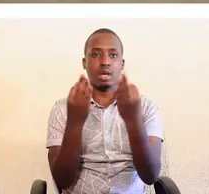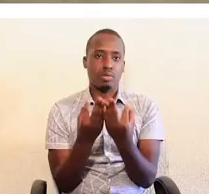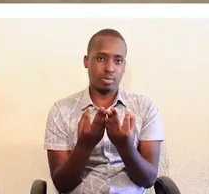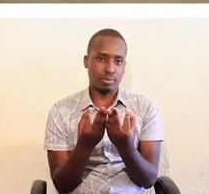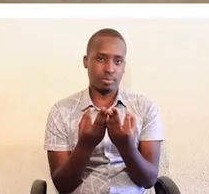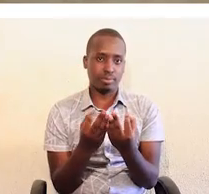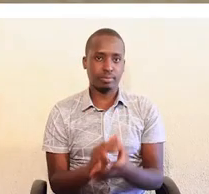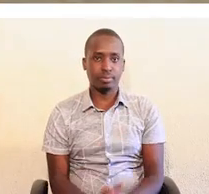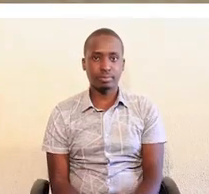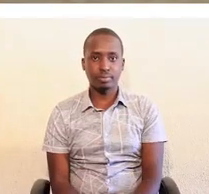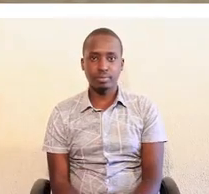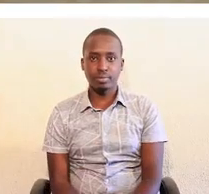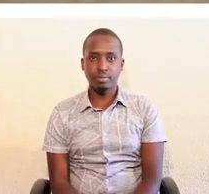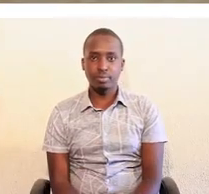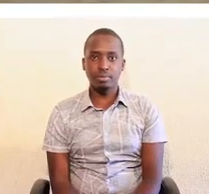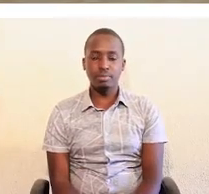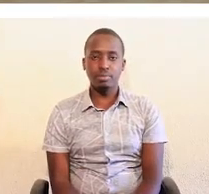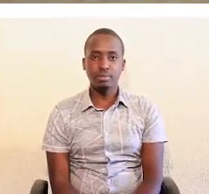muryango